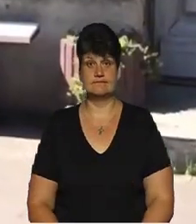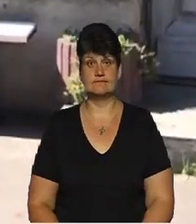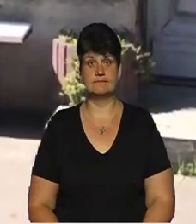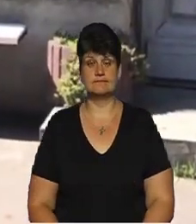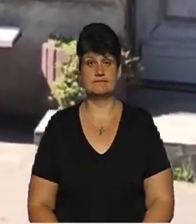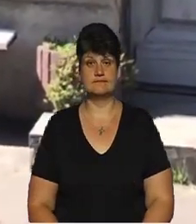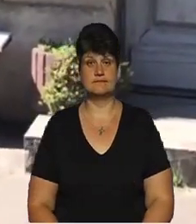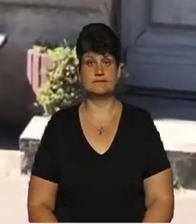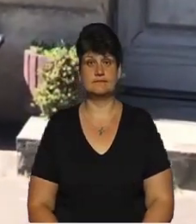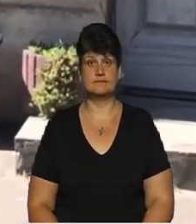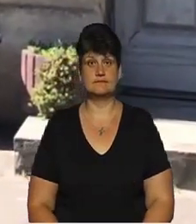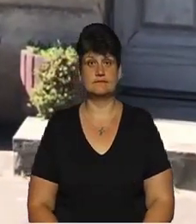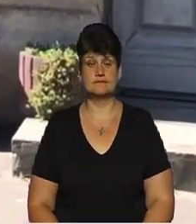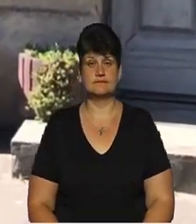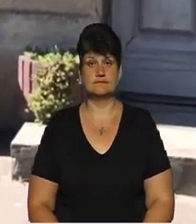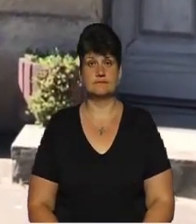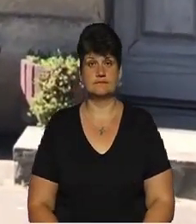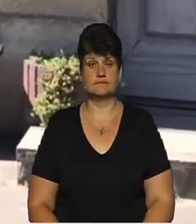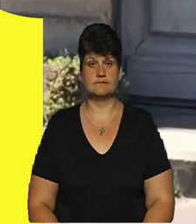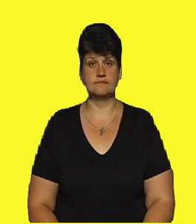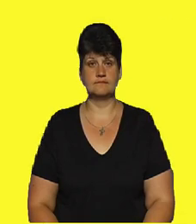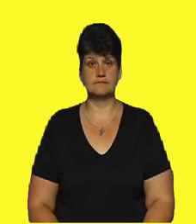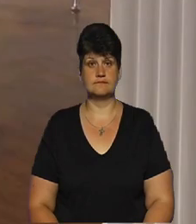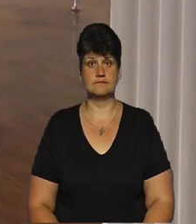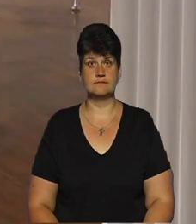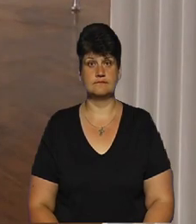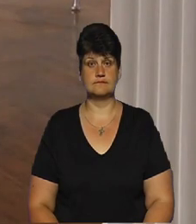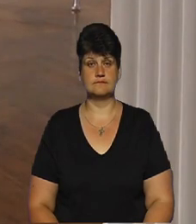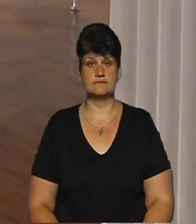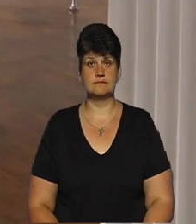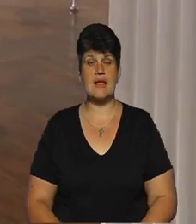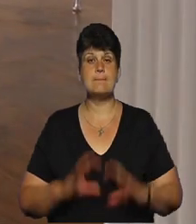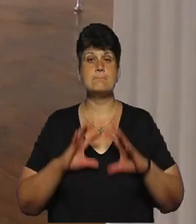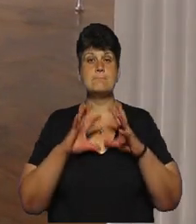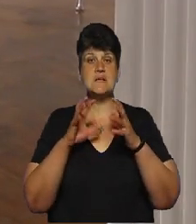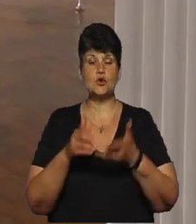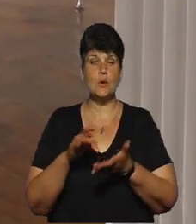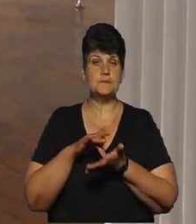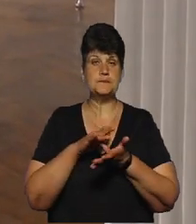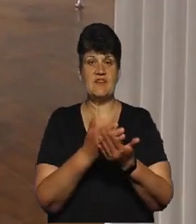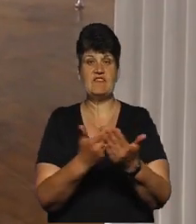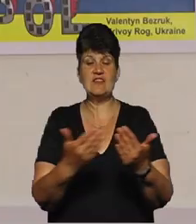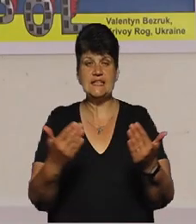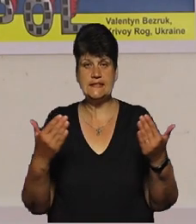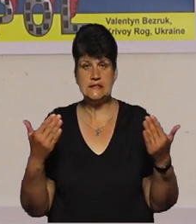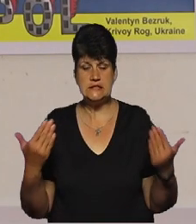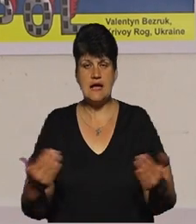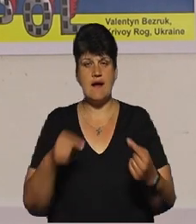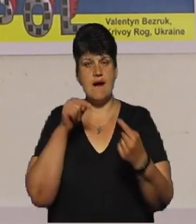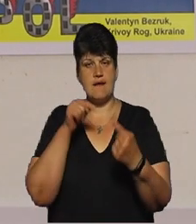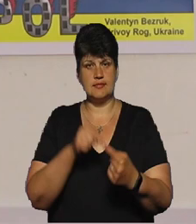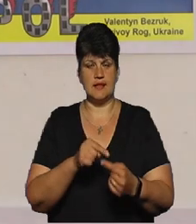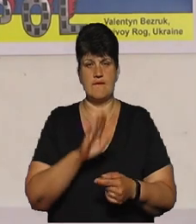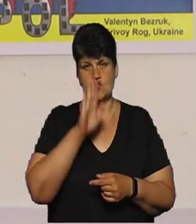Соломія Струс, Василь Панчук, новини на Суспільному, Тернопіль. Міжнародну мандрівну виставку антивоєнних карикатур відкрили в Українському